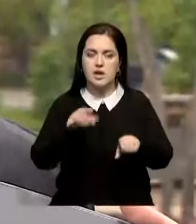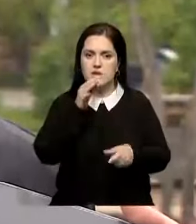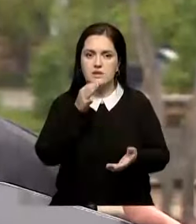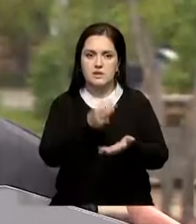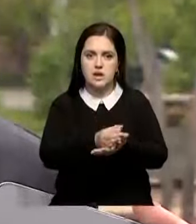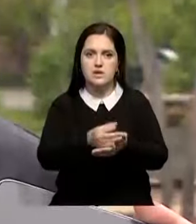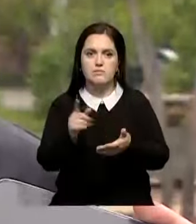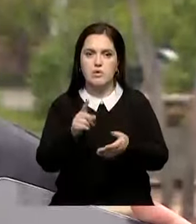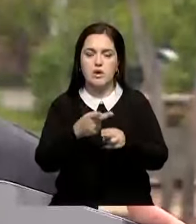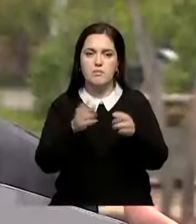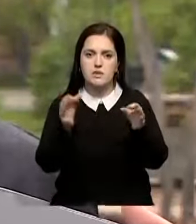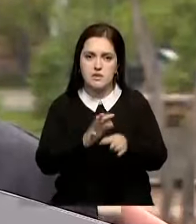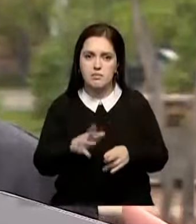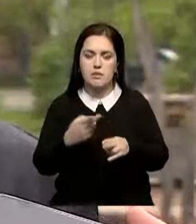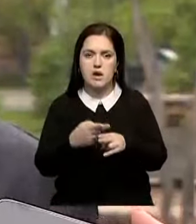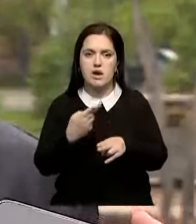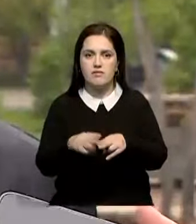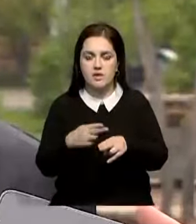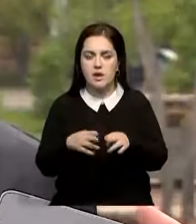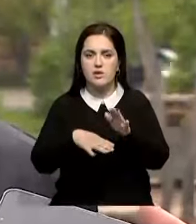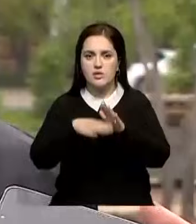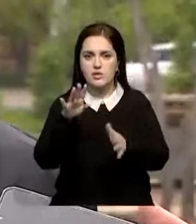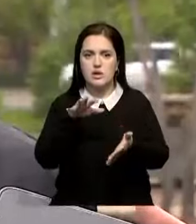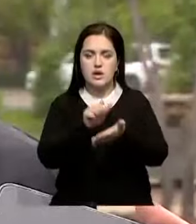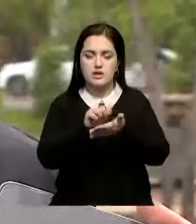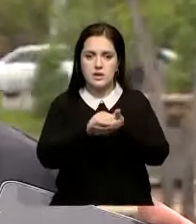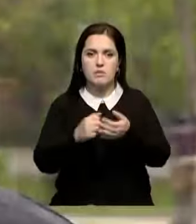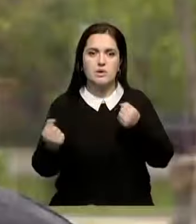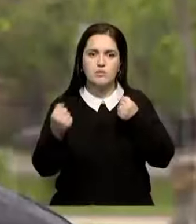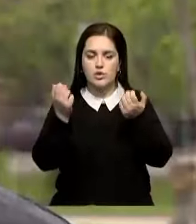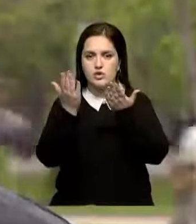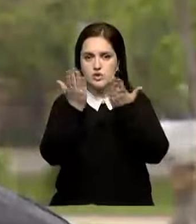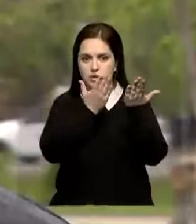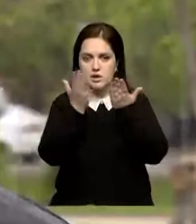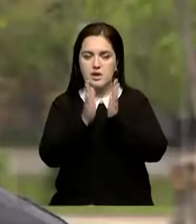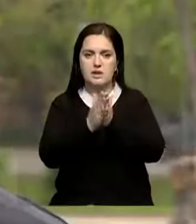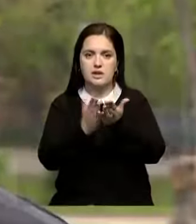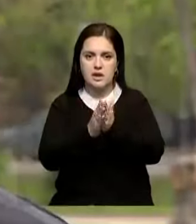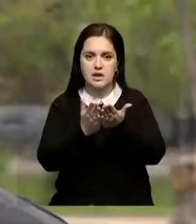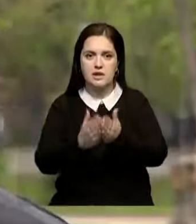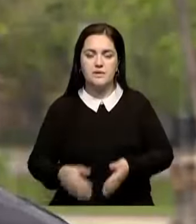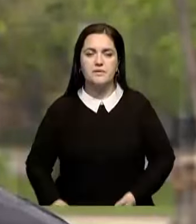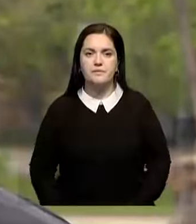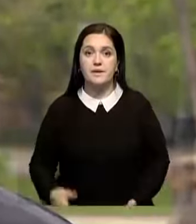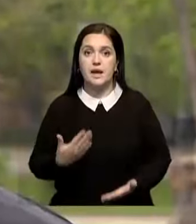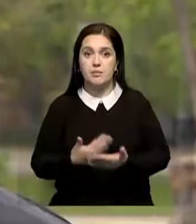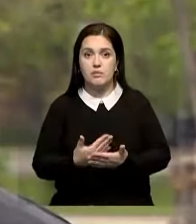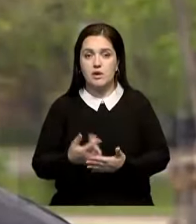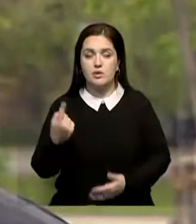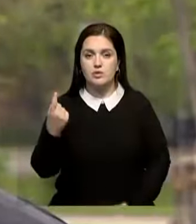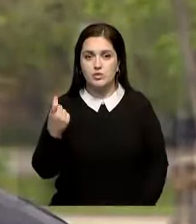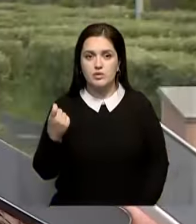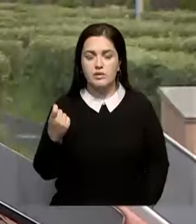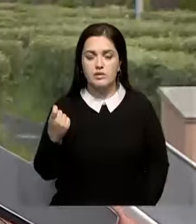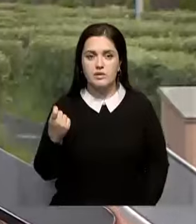скажем, что это неправильно, это вредно. Лучше займитесь спортом, читайте книги. Если мы охватим где-то около 100, это